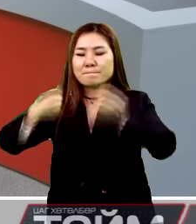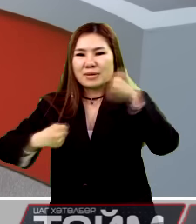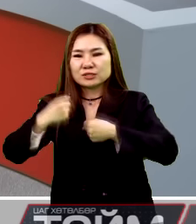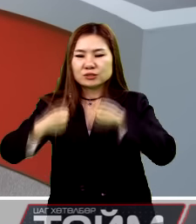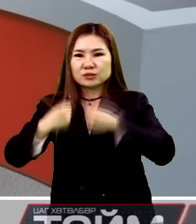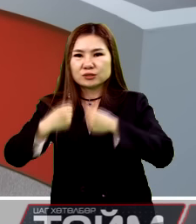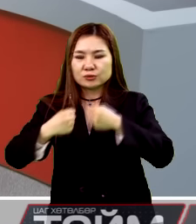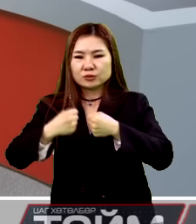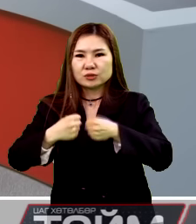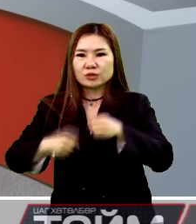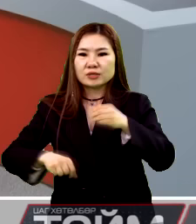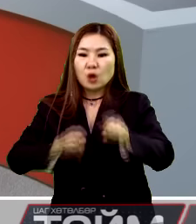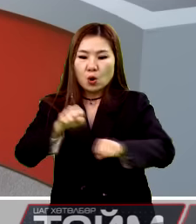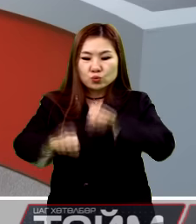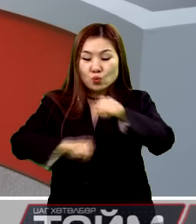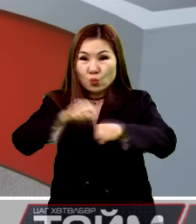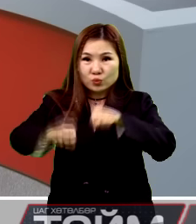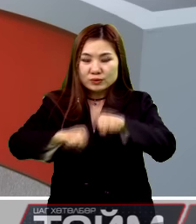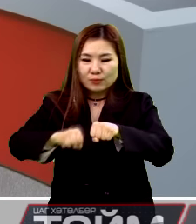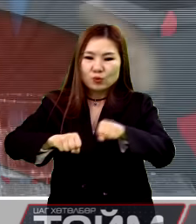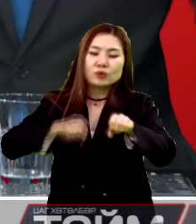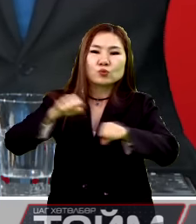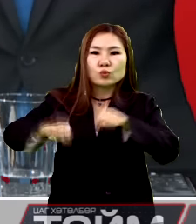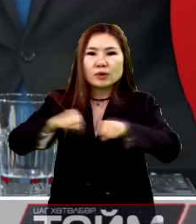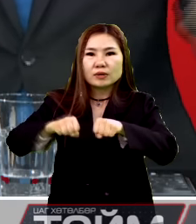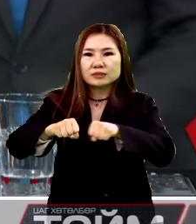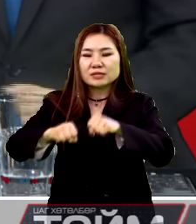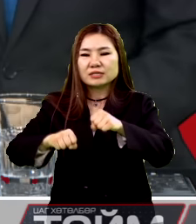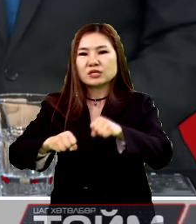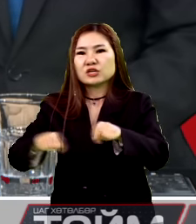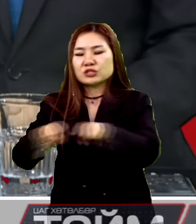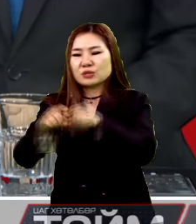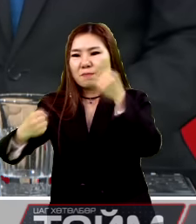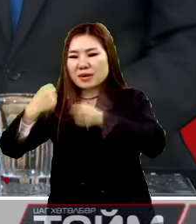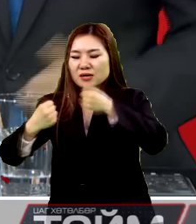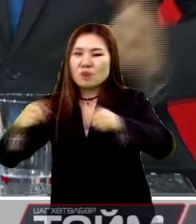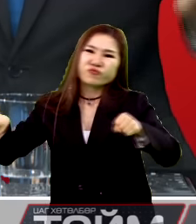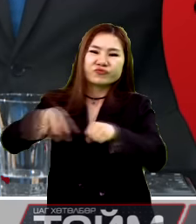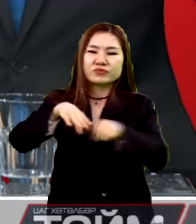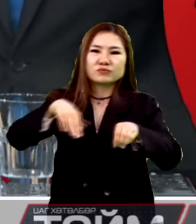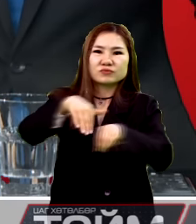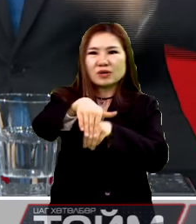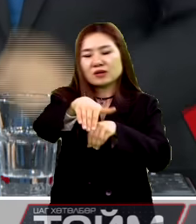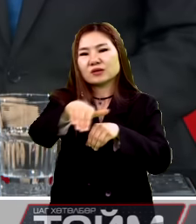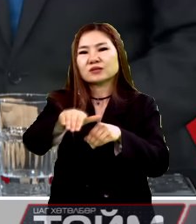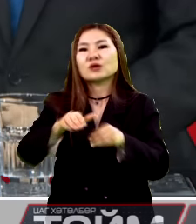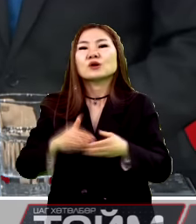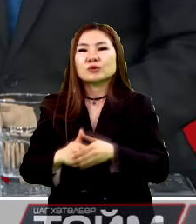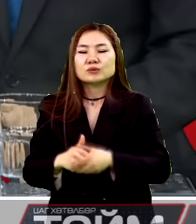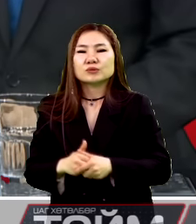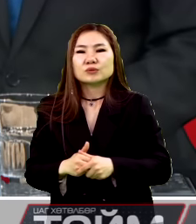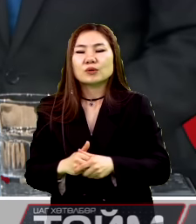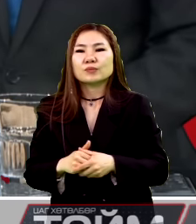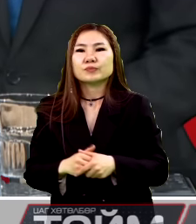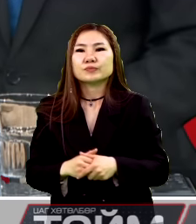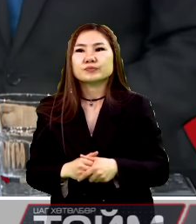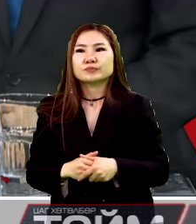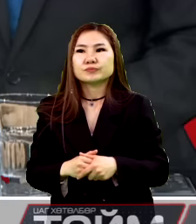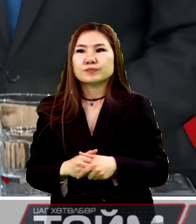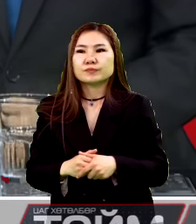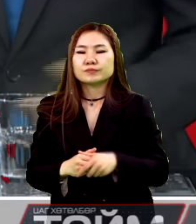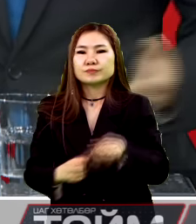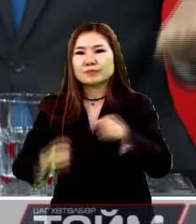орчдөг. Дугуйтай дугуун зам руу. Уг нь бол тэргээр чиг хүүхдүүд дугуйтайгаа явна. Тэрэг төрсэн одоо ээж нар ингээд хүүхдээ залхиулаад ингээд явах тийм